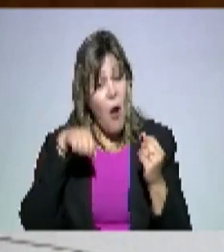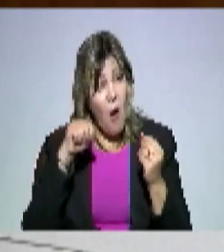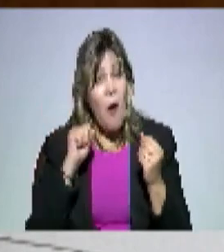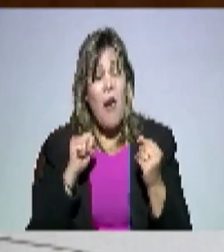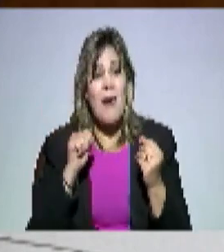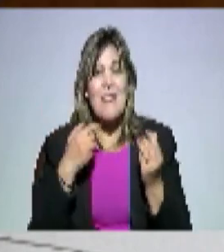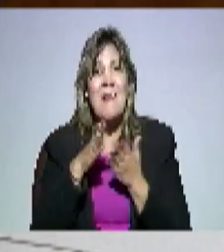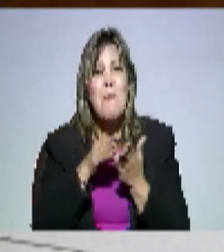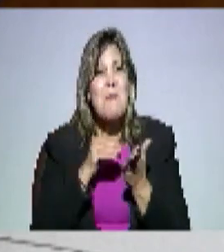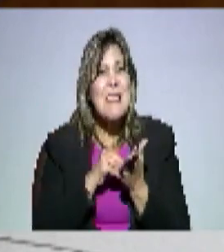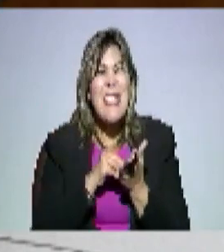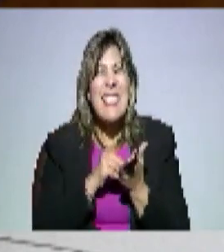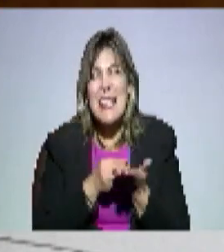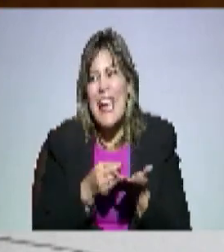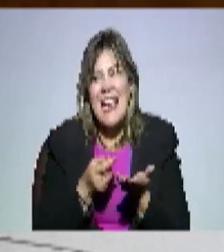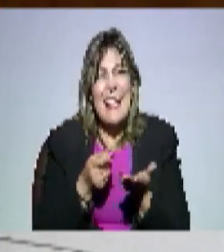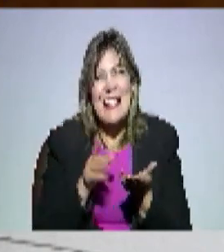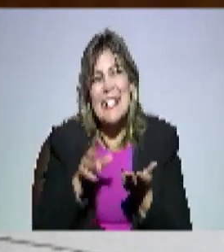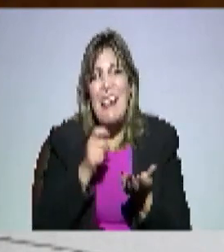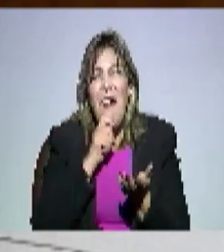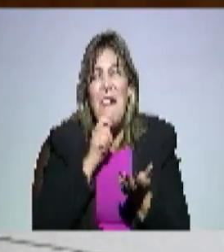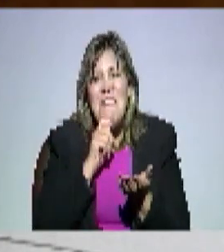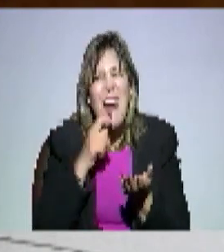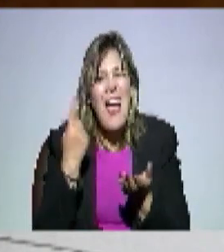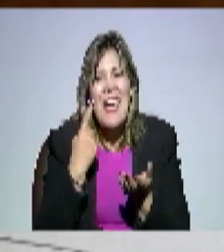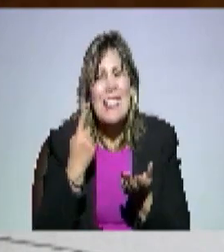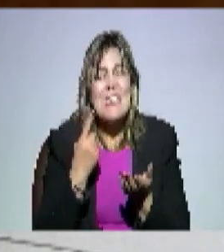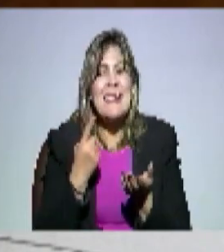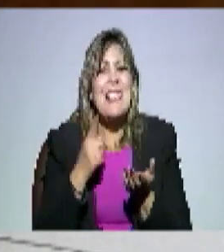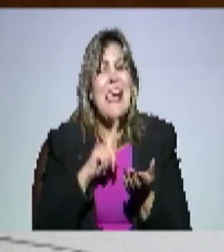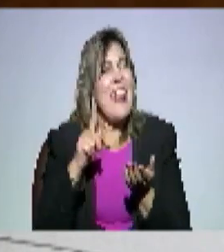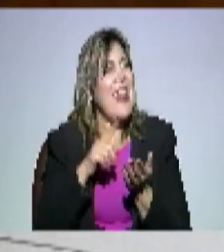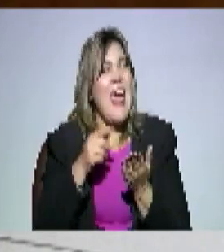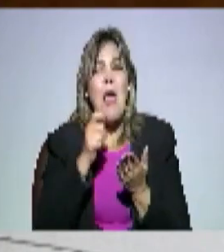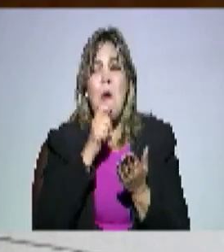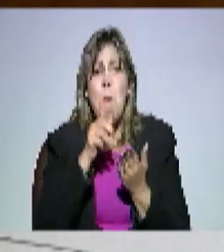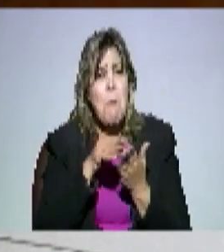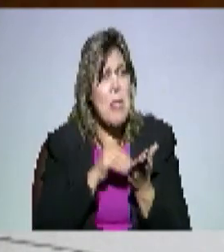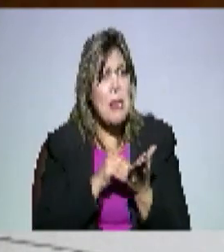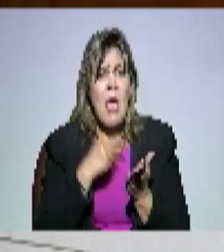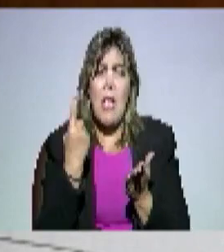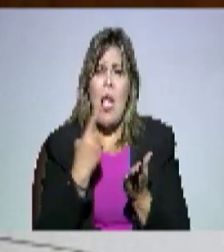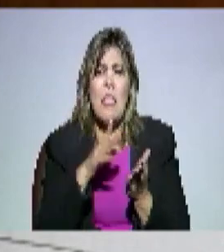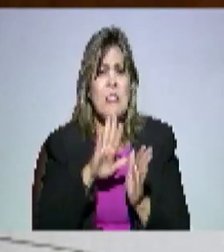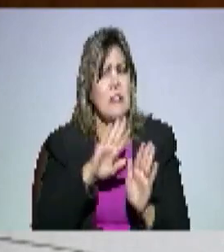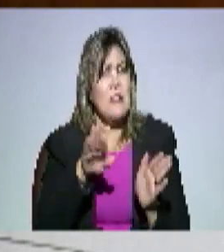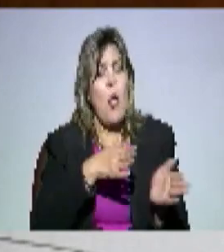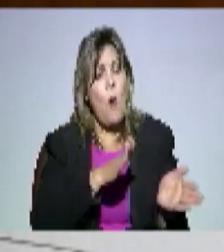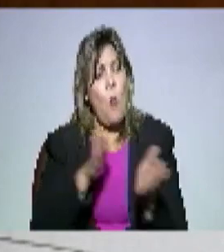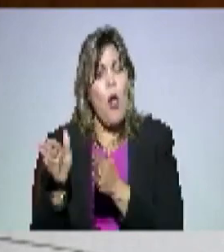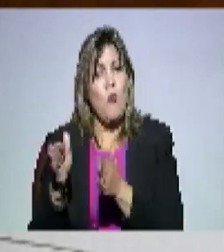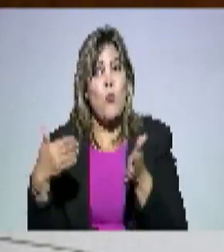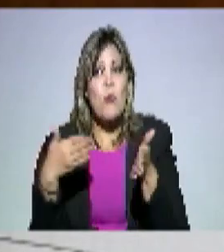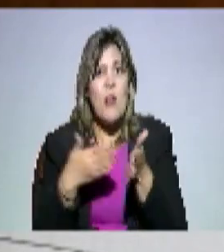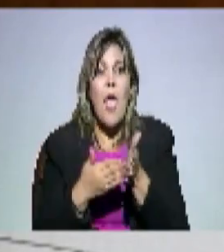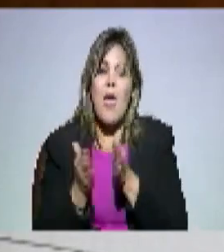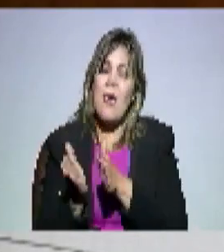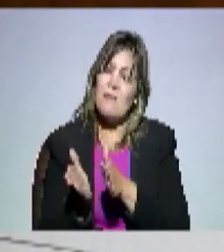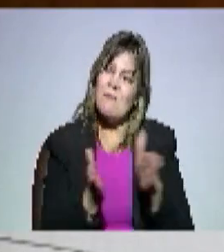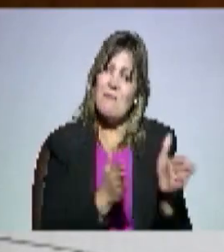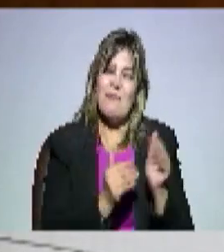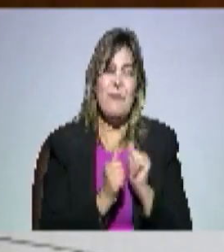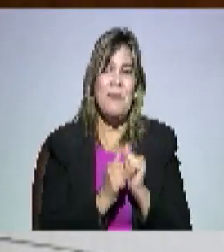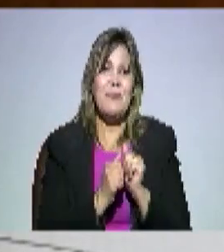طب ده بدايتك ما تشاور على كده معلش البدايه لا تعبر عن نهايه فانا وانتم لما نقرا سيره ماريمرقس